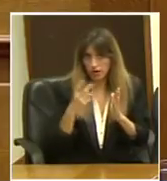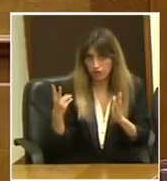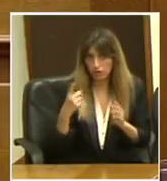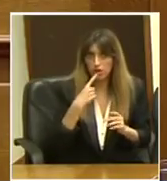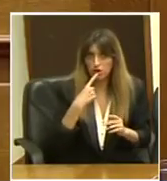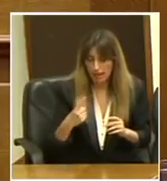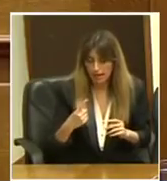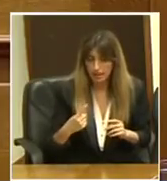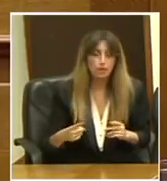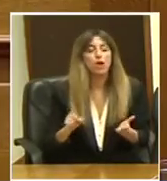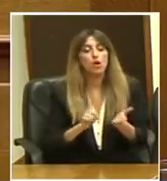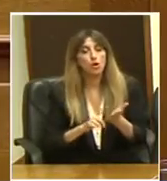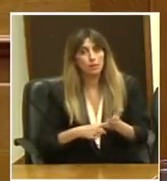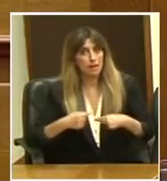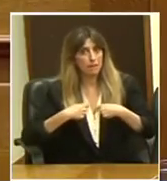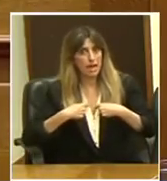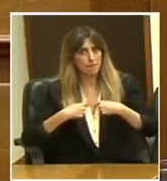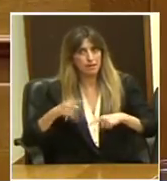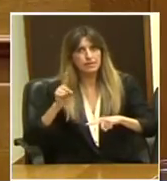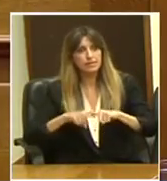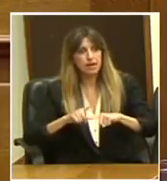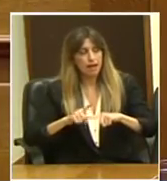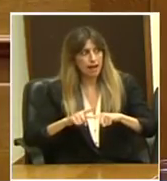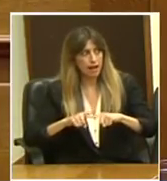εμείς ότι το πρώτο μέρος